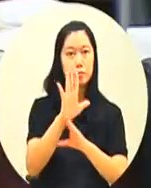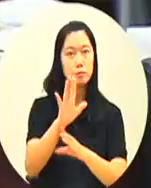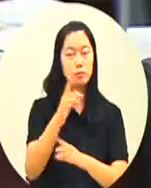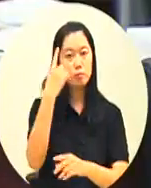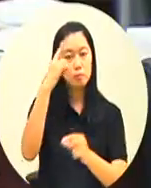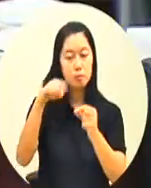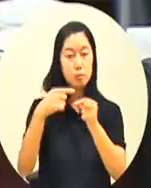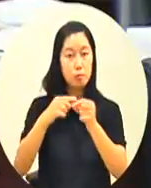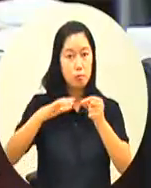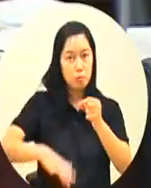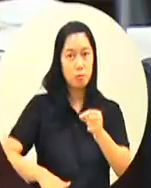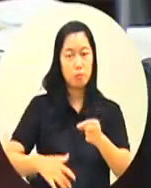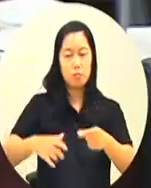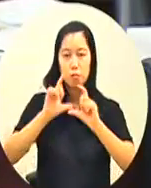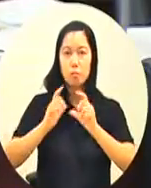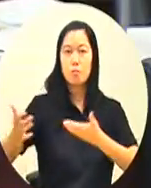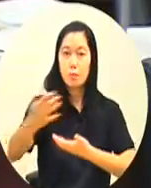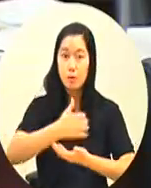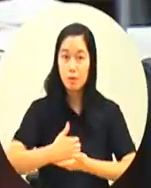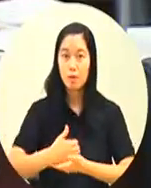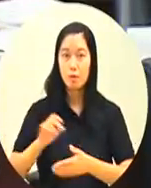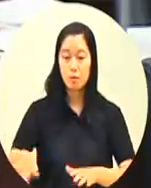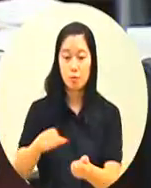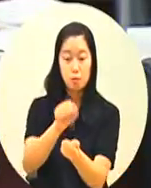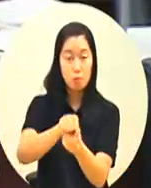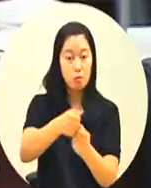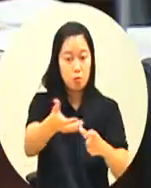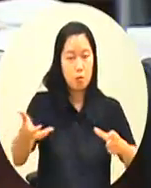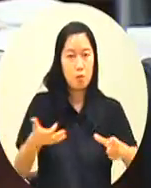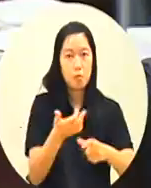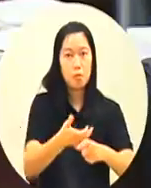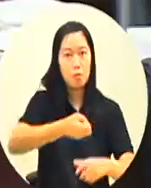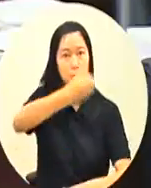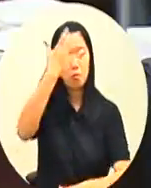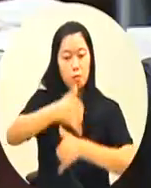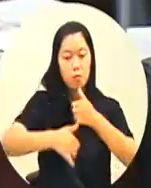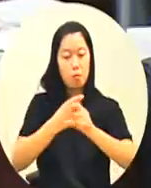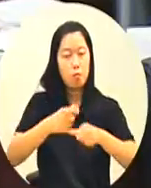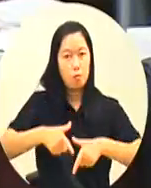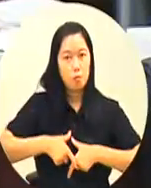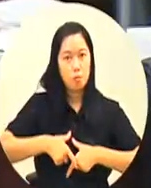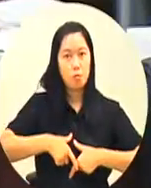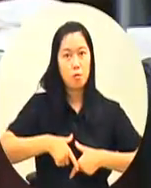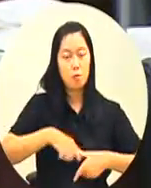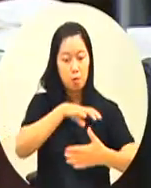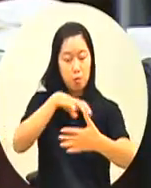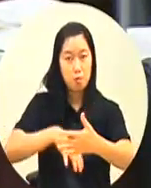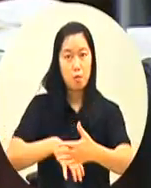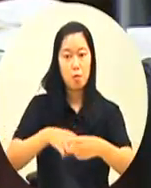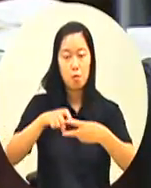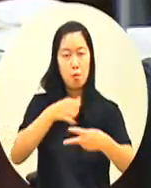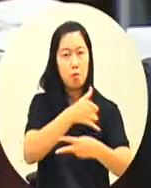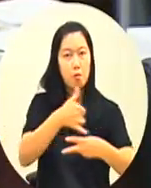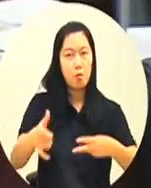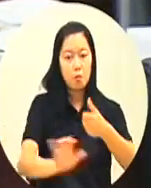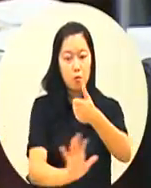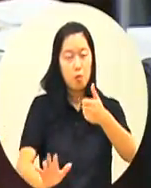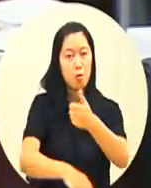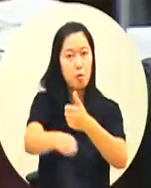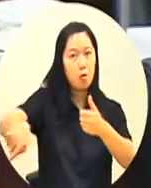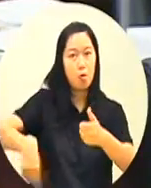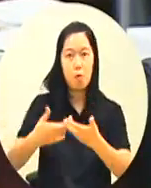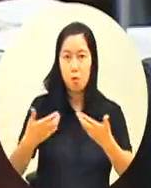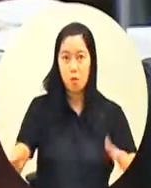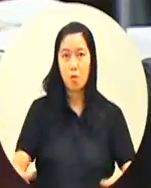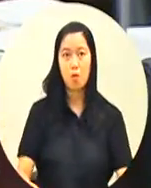要请局长去关心的，其实澄清湖的青年活动中心里面其实也蛮多员工的，那到年底不租给他之